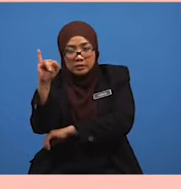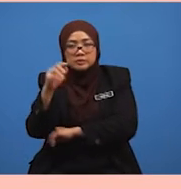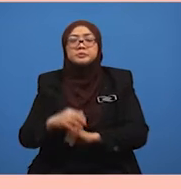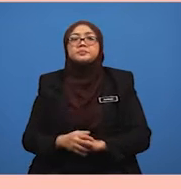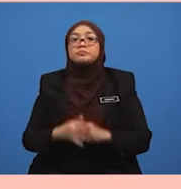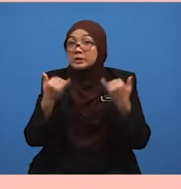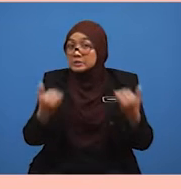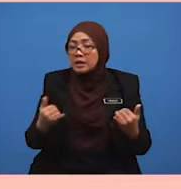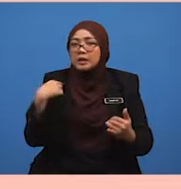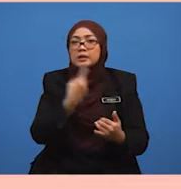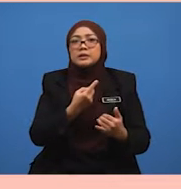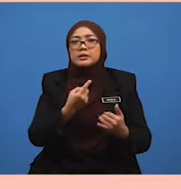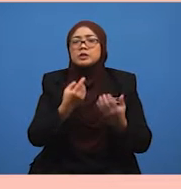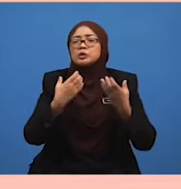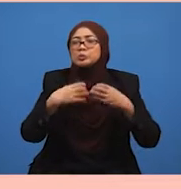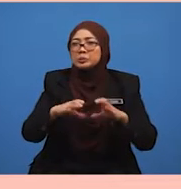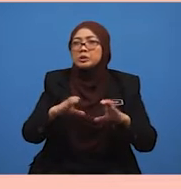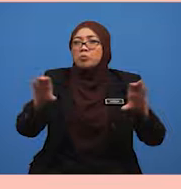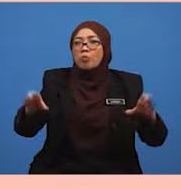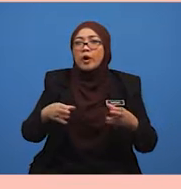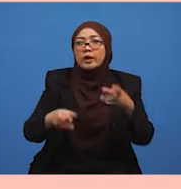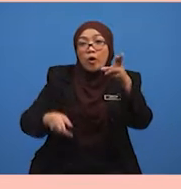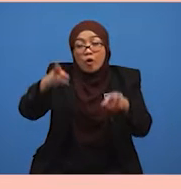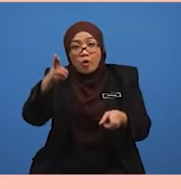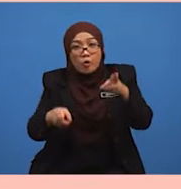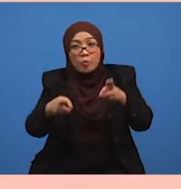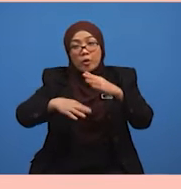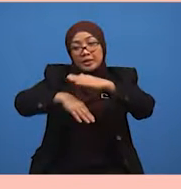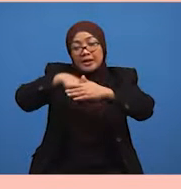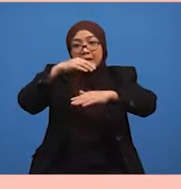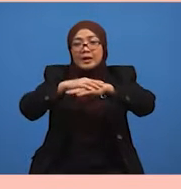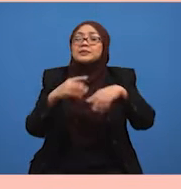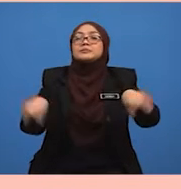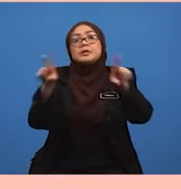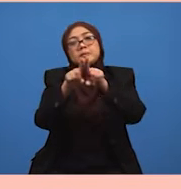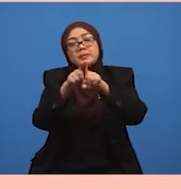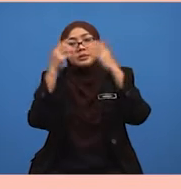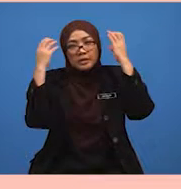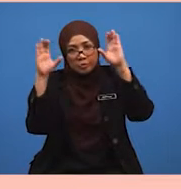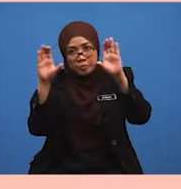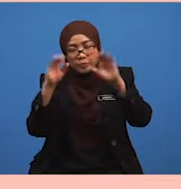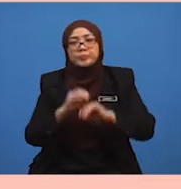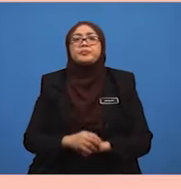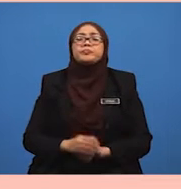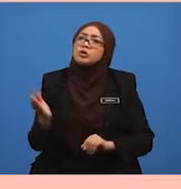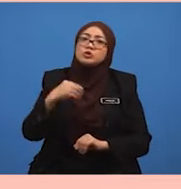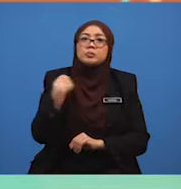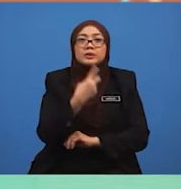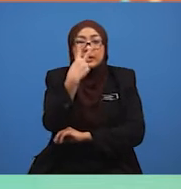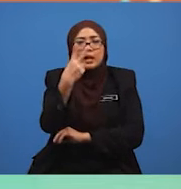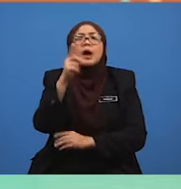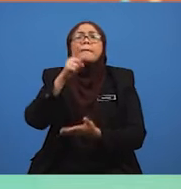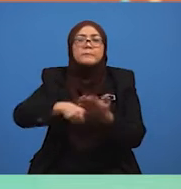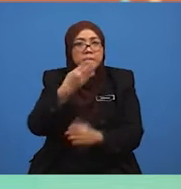robot tangan bersama-sama. Sebelum kita bermula, jom kita lihat apakah bahan